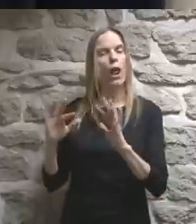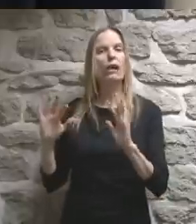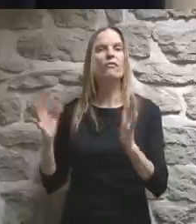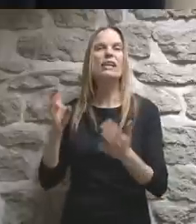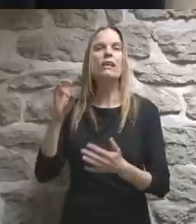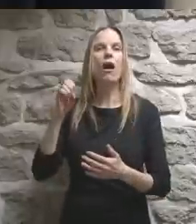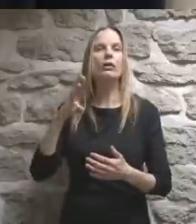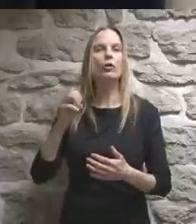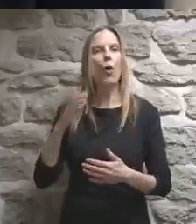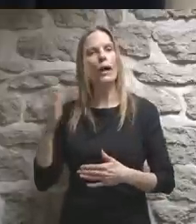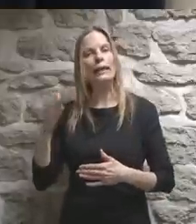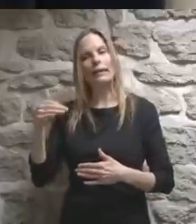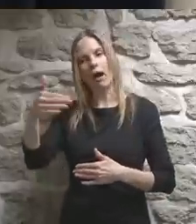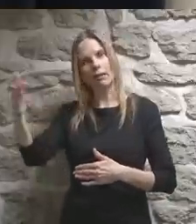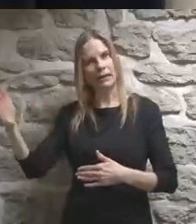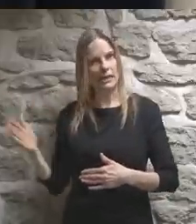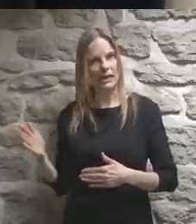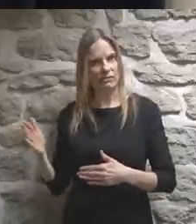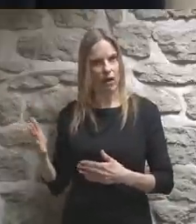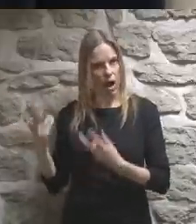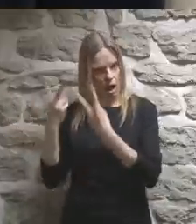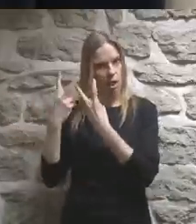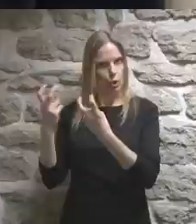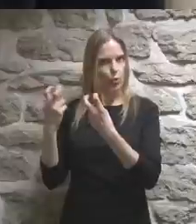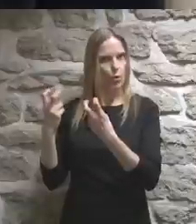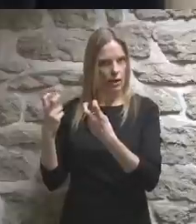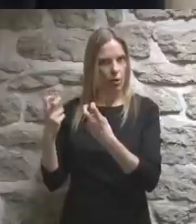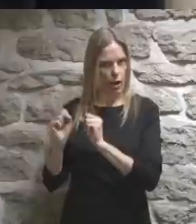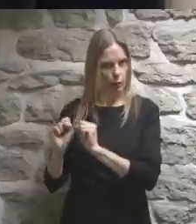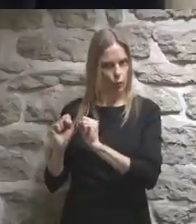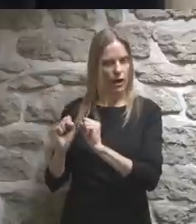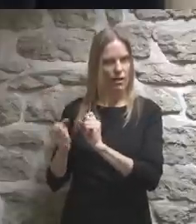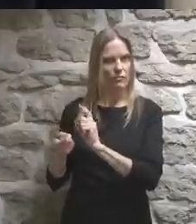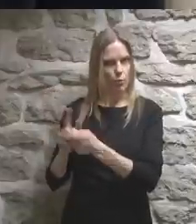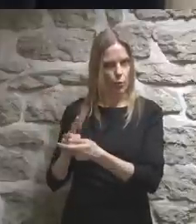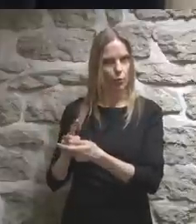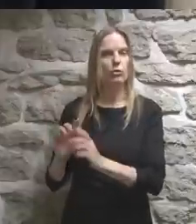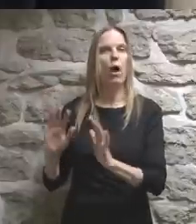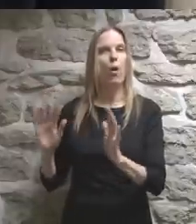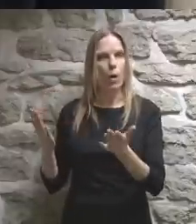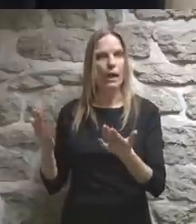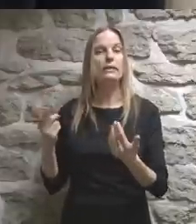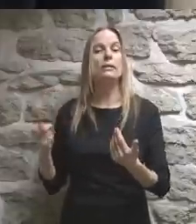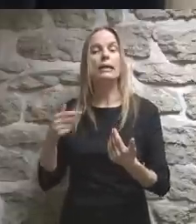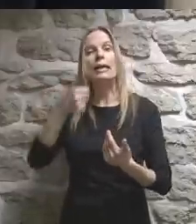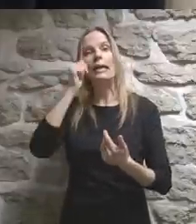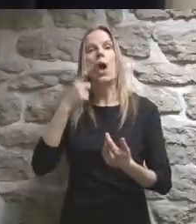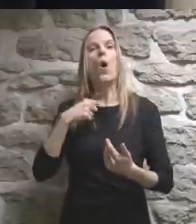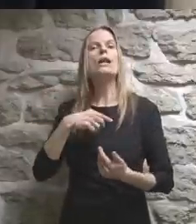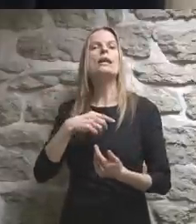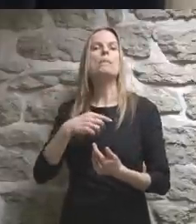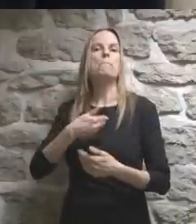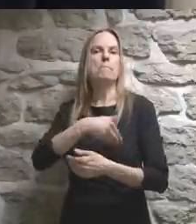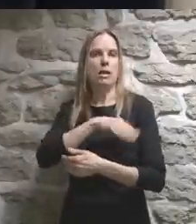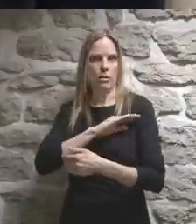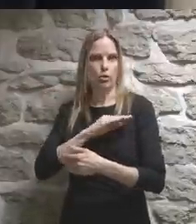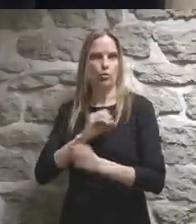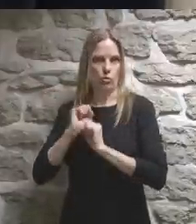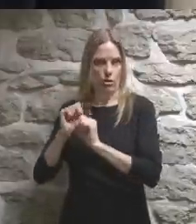julgeolekut tugevdada. Ja selles osas on juba eile toimunud Prantsuse kaitseministriga